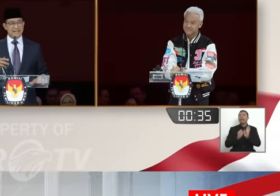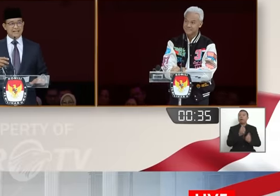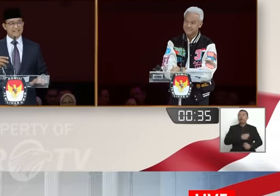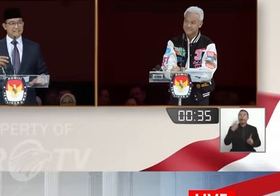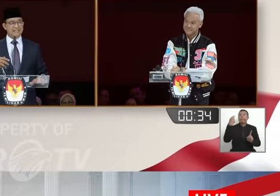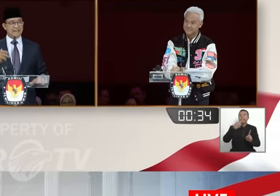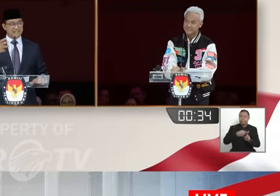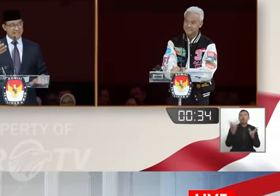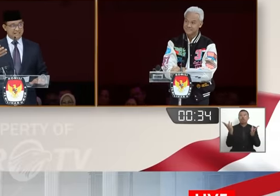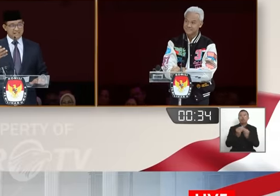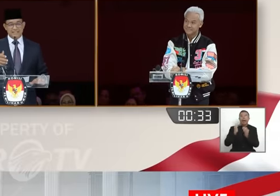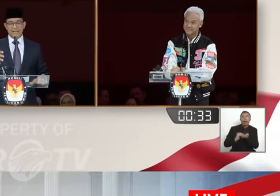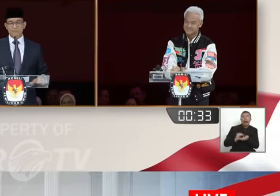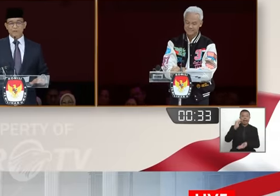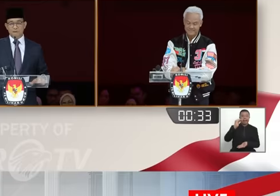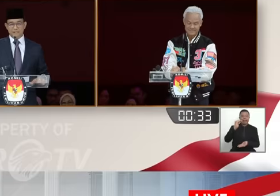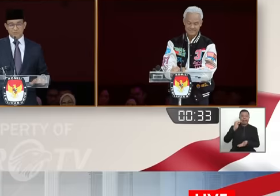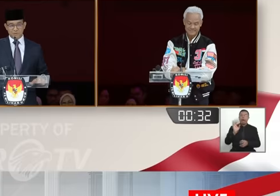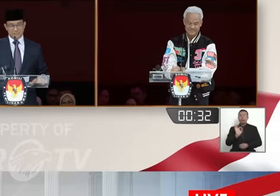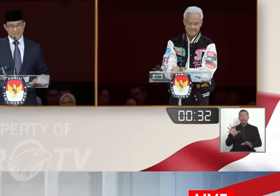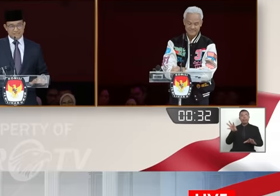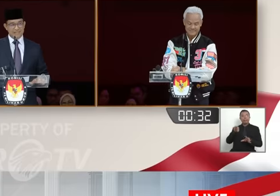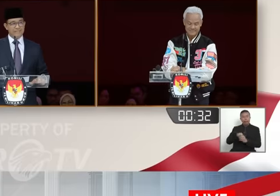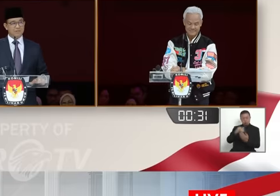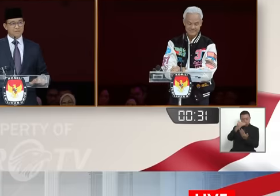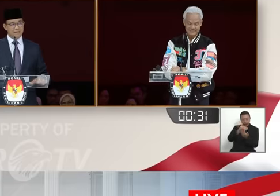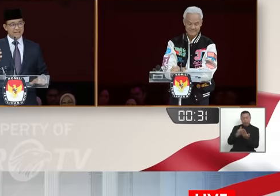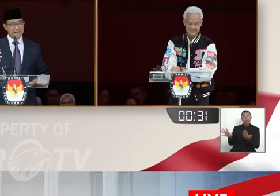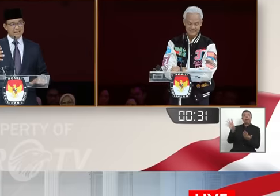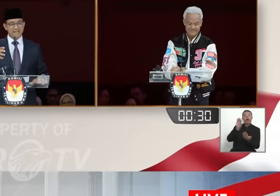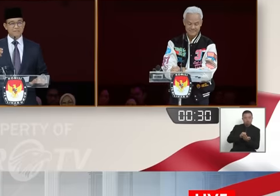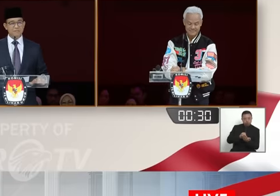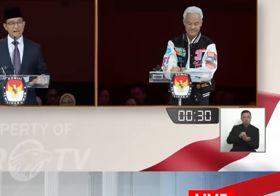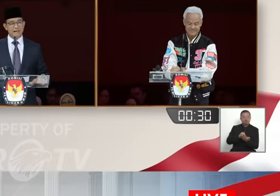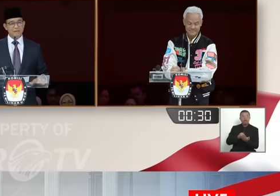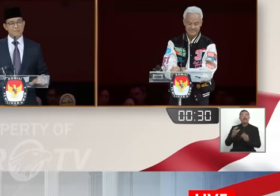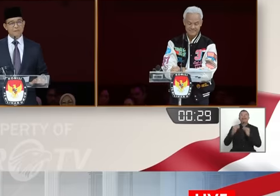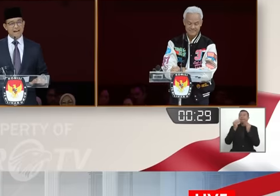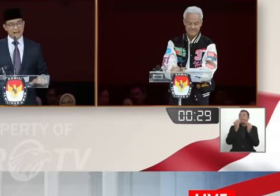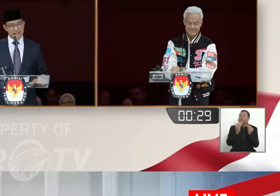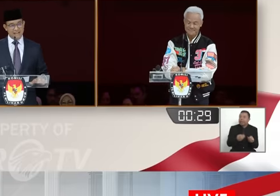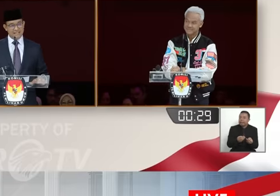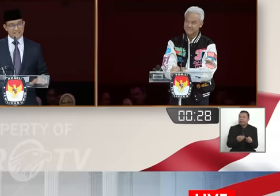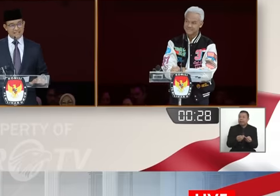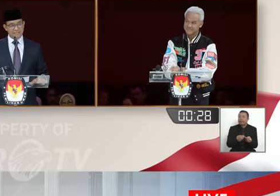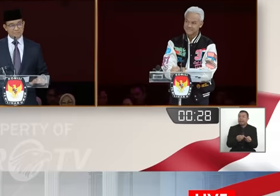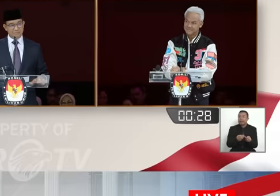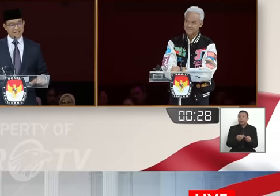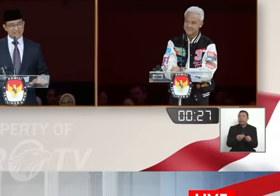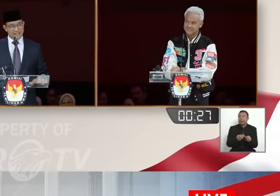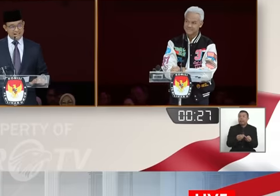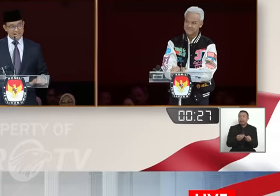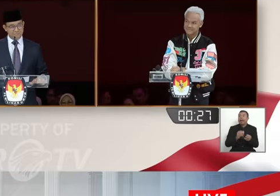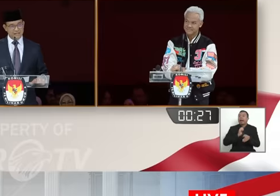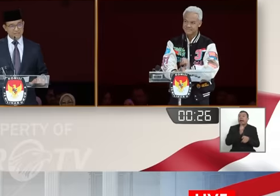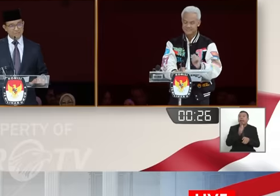adalah pemilu yang kita dambahkan Pemilu konstitusional karena itu Yuk kita fair competition pemilu